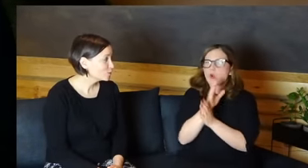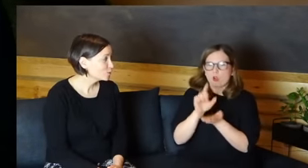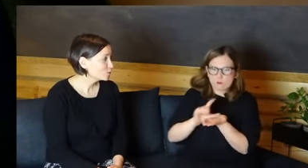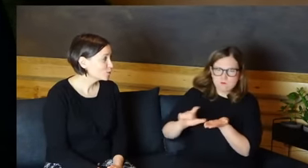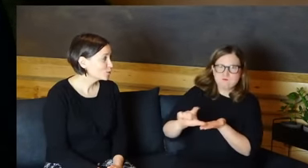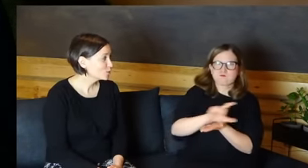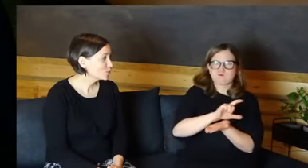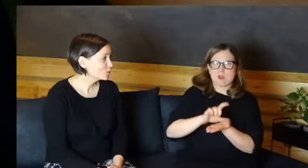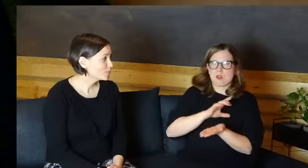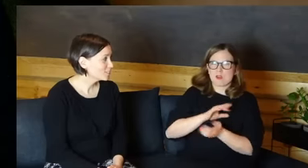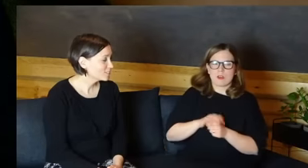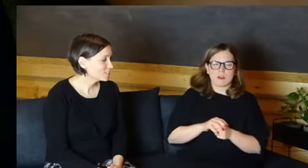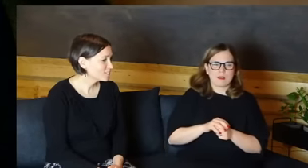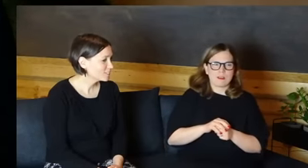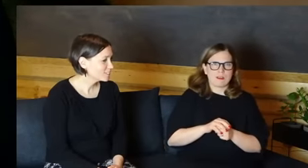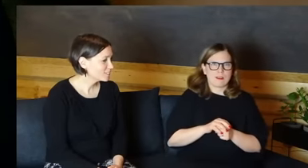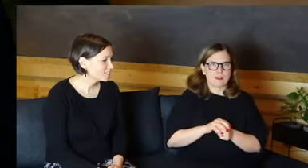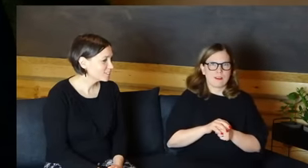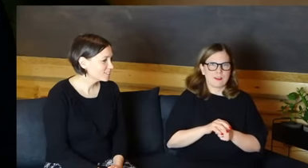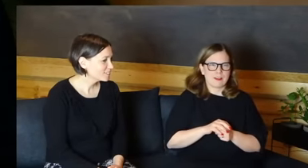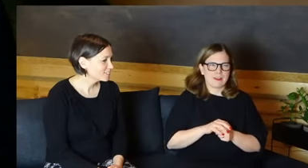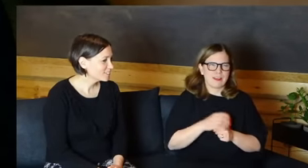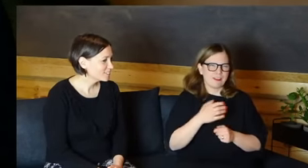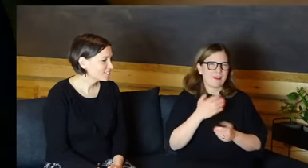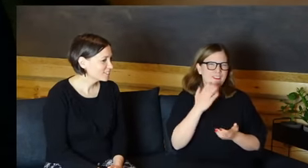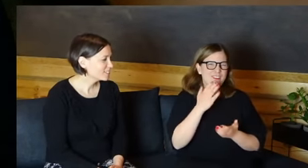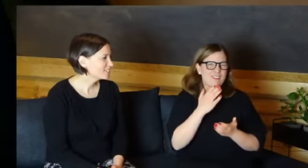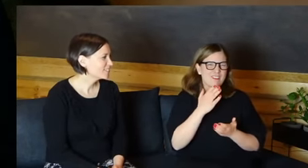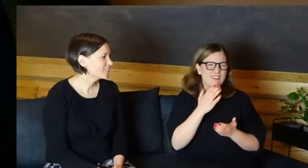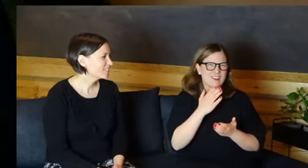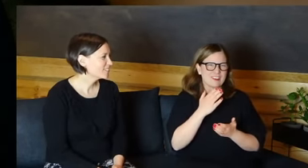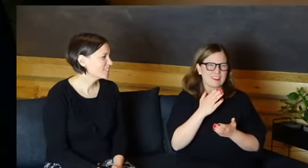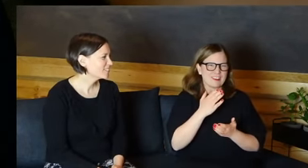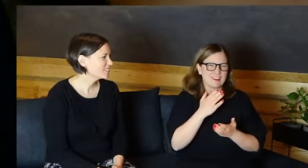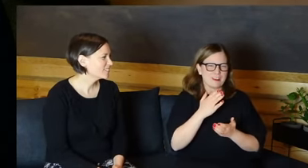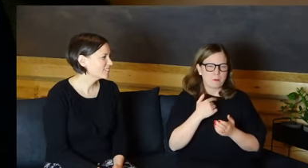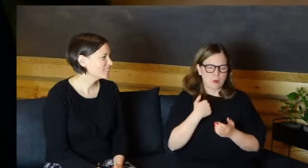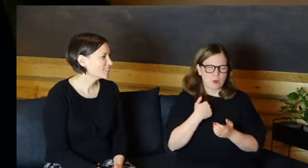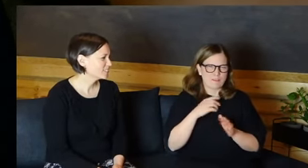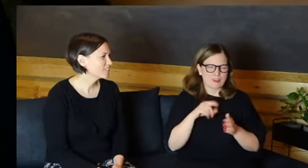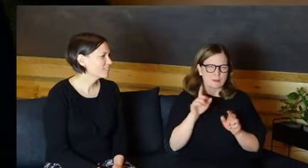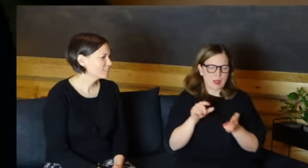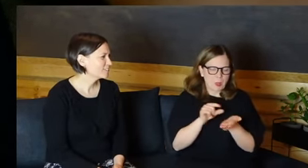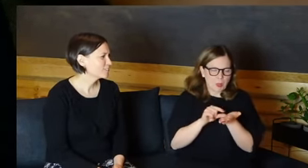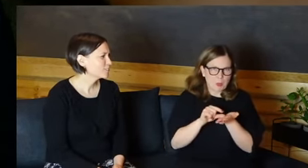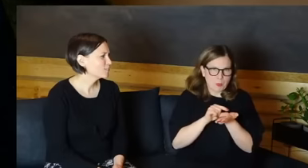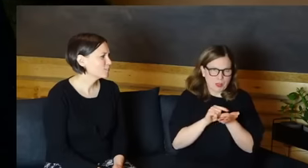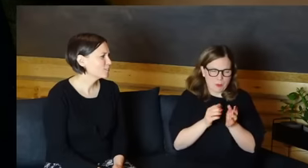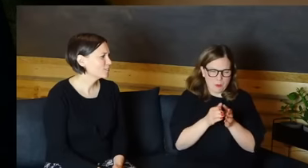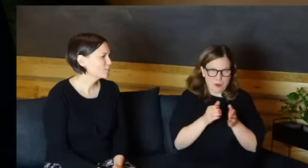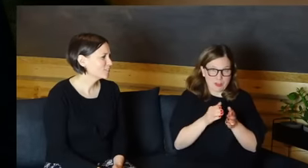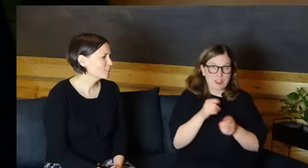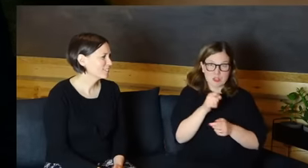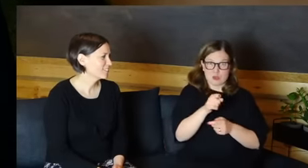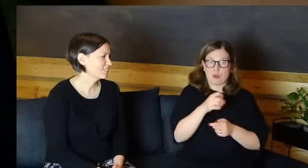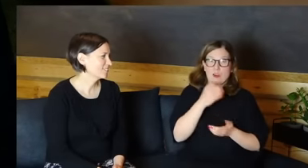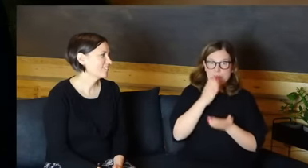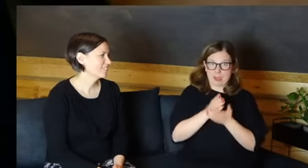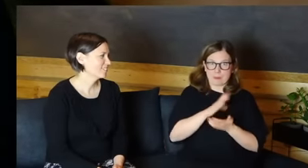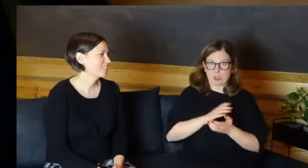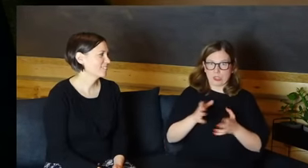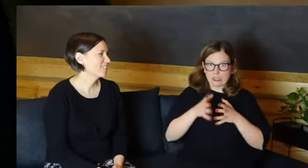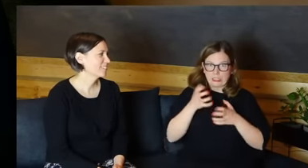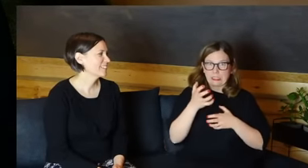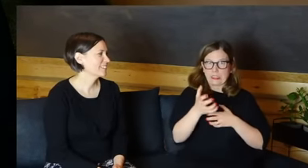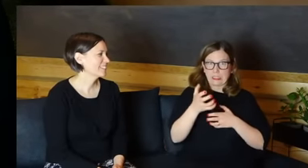No, teille ne on, tai sulle ne on varmaan ulkotulia, mutta mulle ne on vähän tommosia tuikun kokoisia. Jaa.